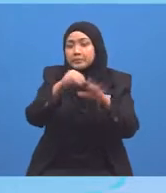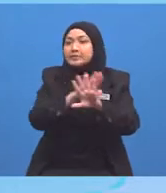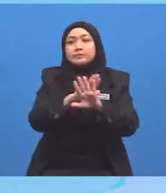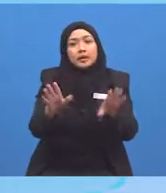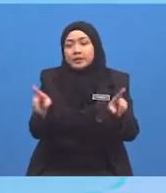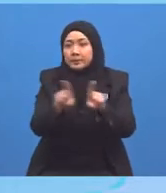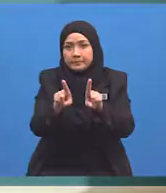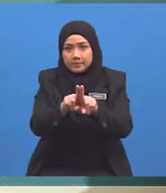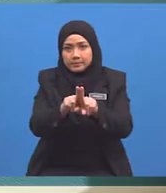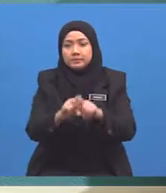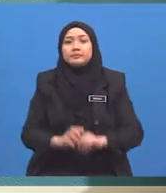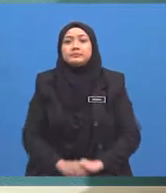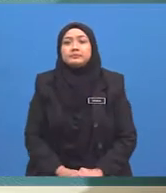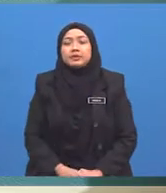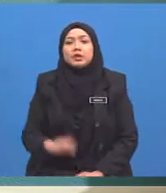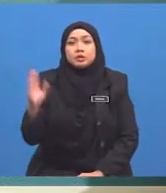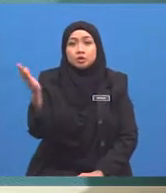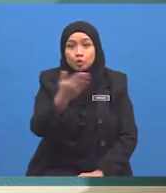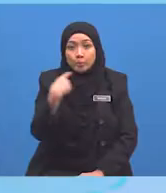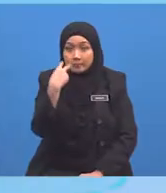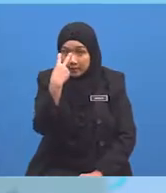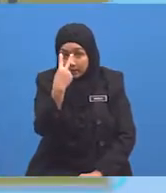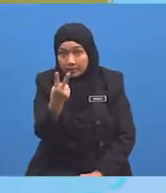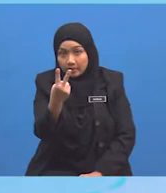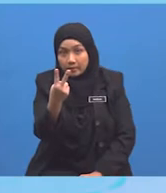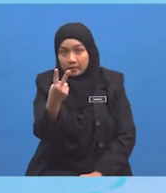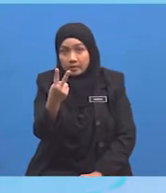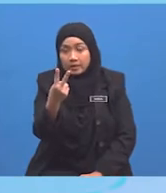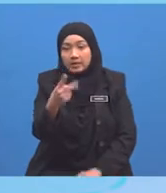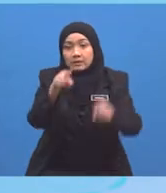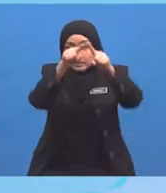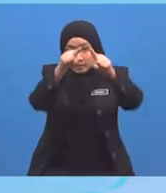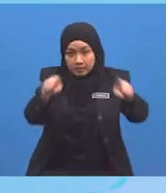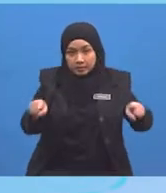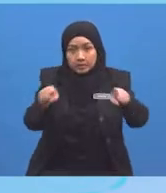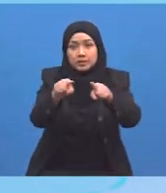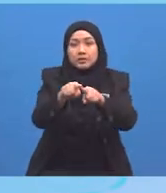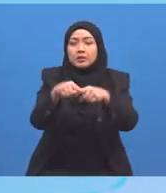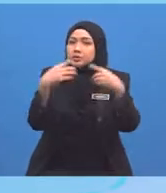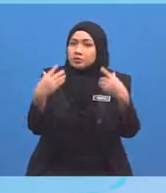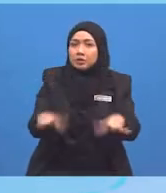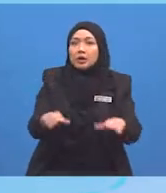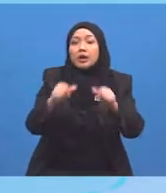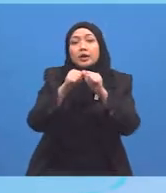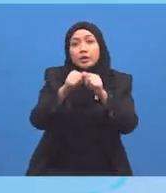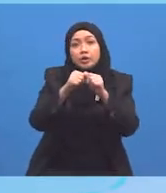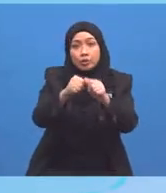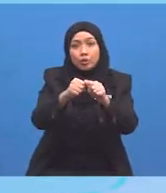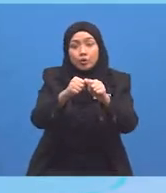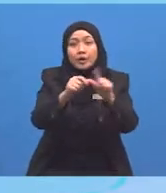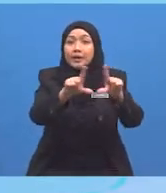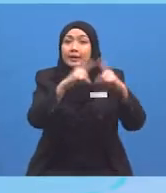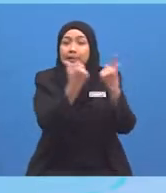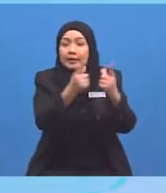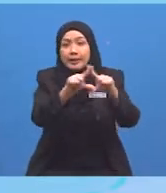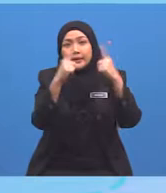tidak sama. Jom lihat pula segitiga yang telah dikelaskan